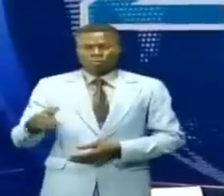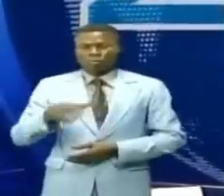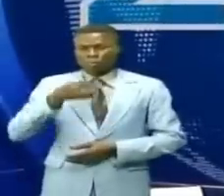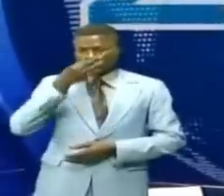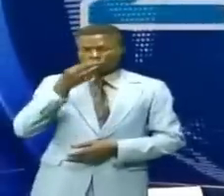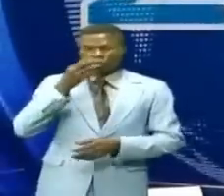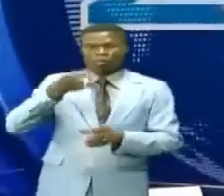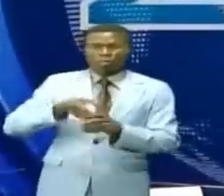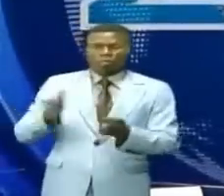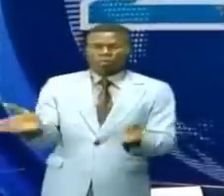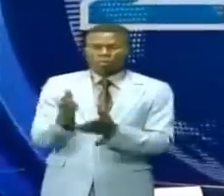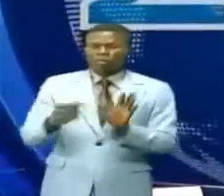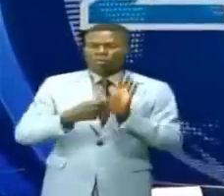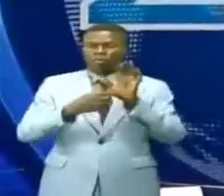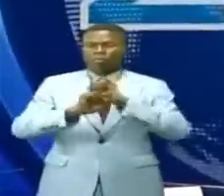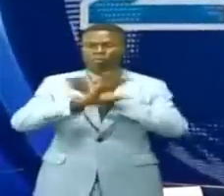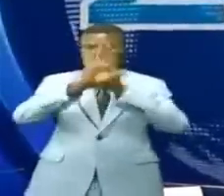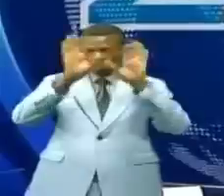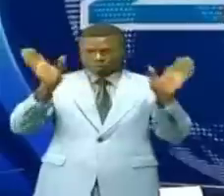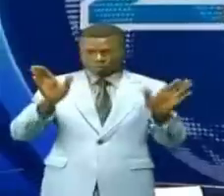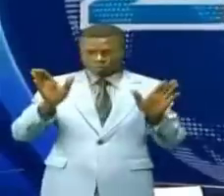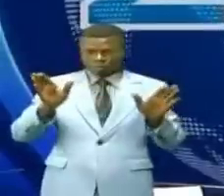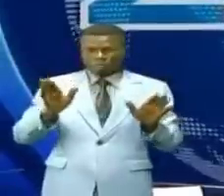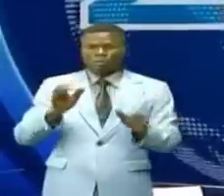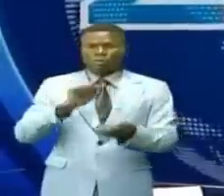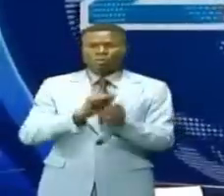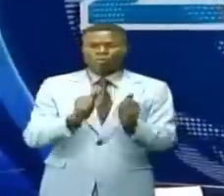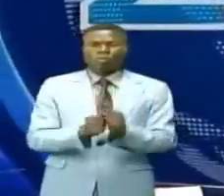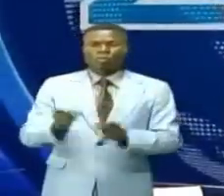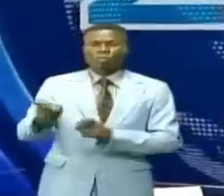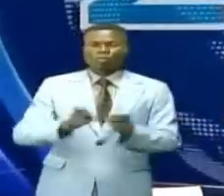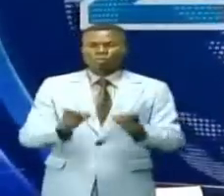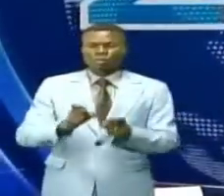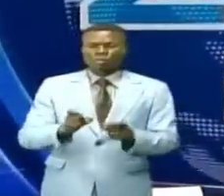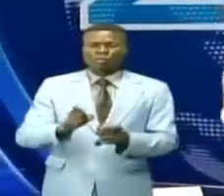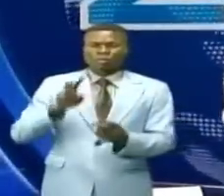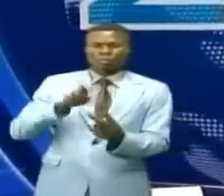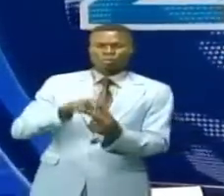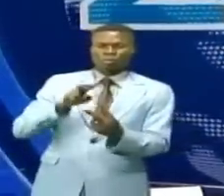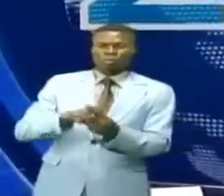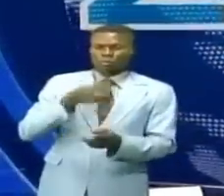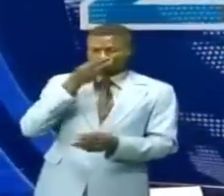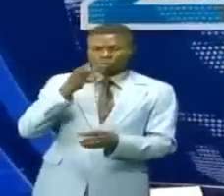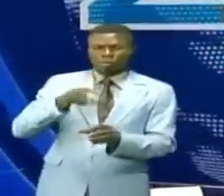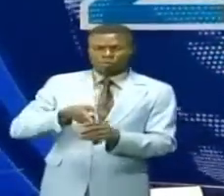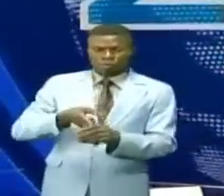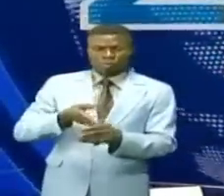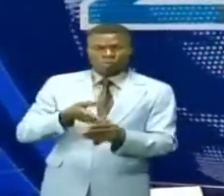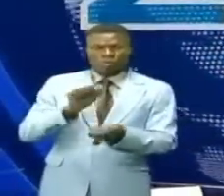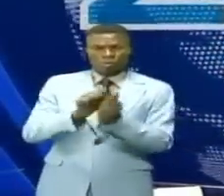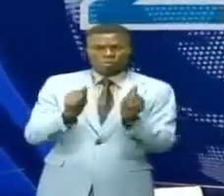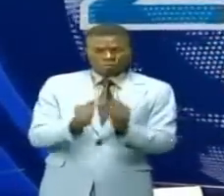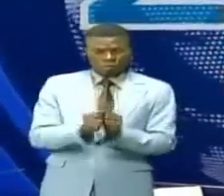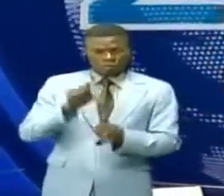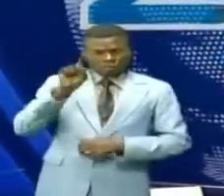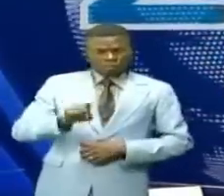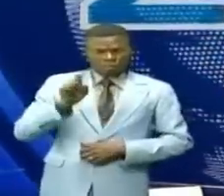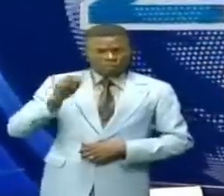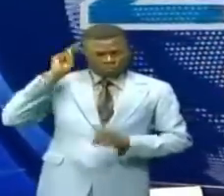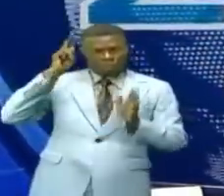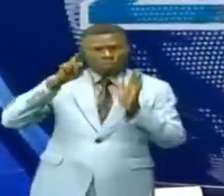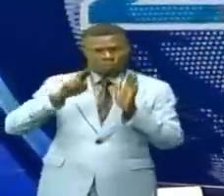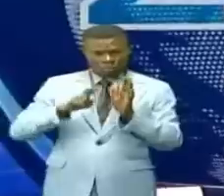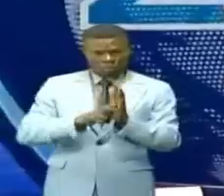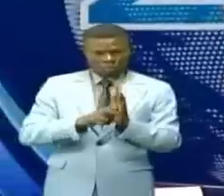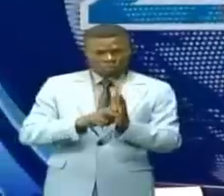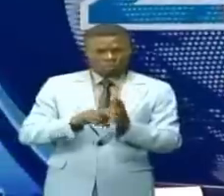et renforcer la transparence et l'efficience dans la gestion de la subvention pétrolière. Ce sont là quelques attentes du gouvernement